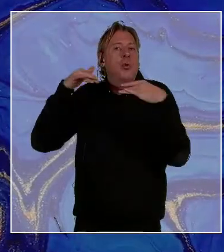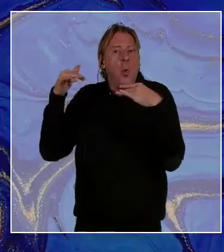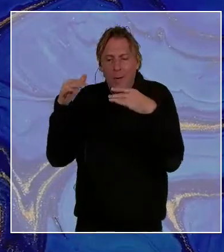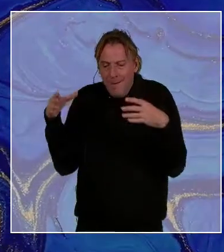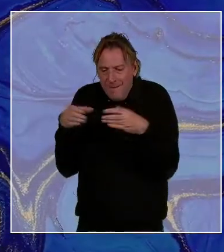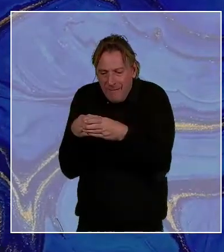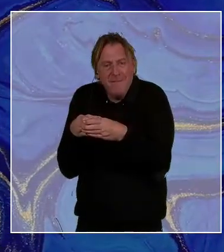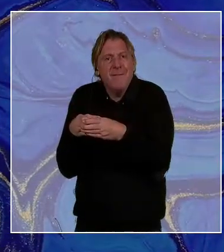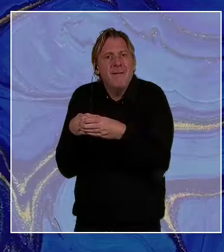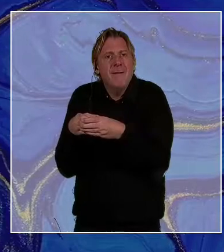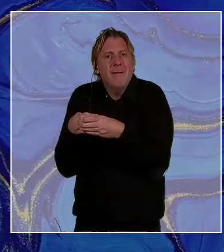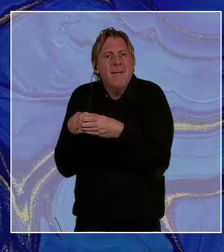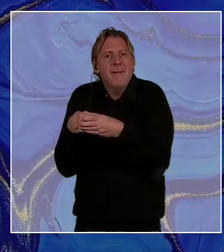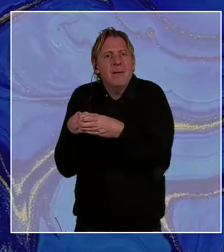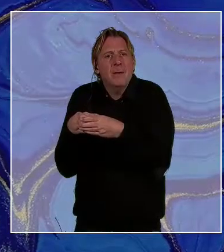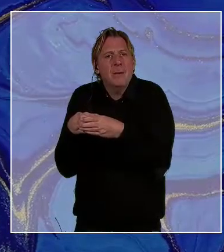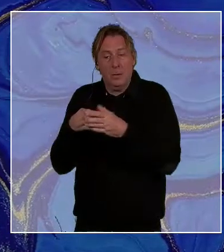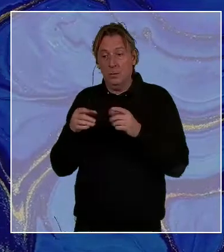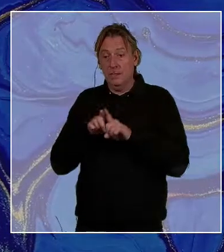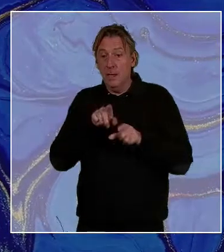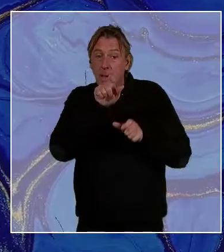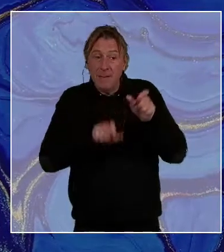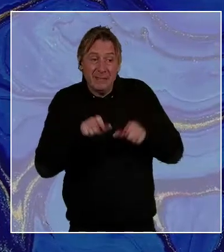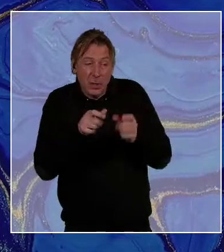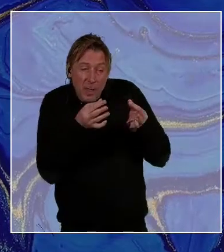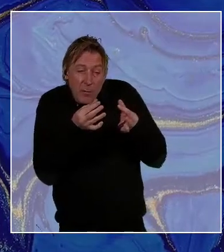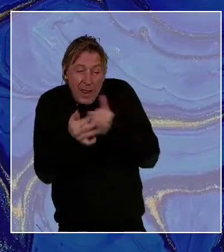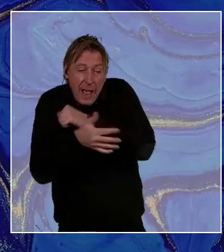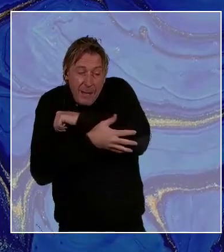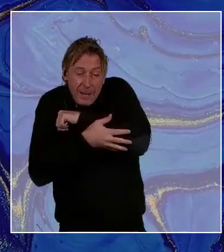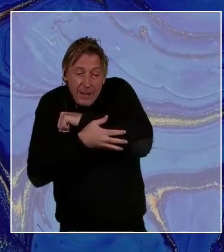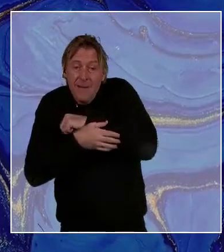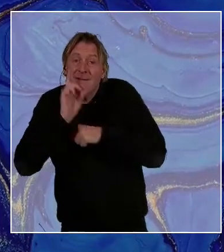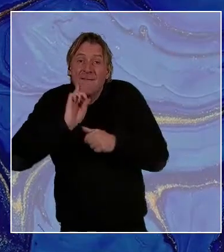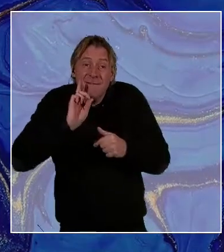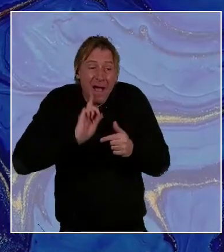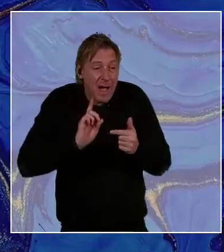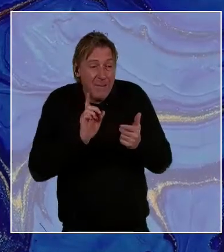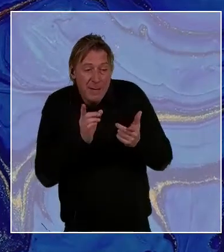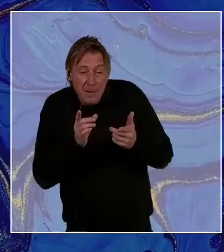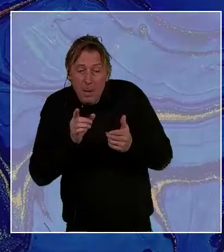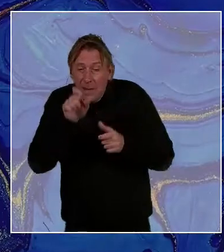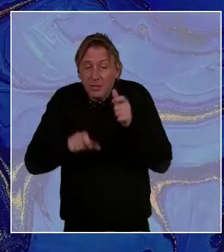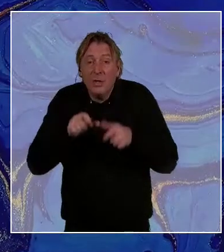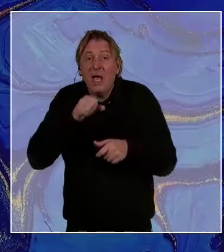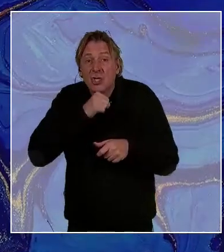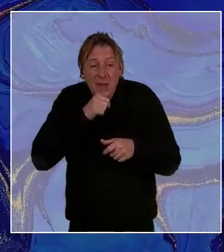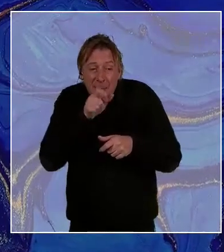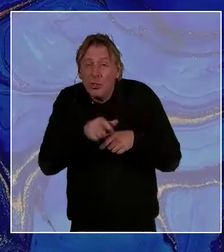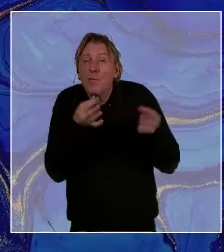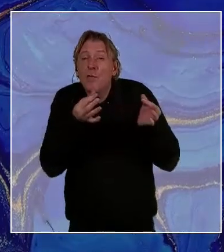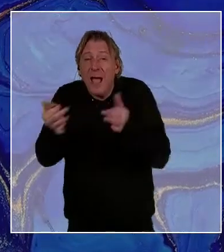il s'agissait également d'identifier les personnes les plus vulnérables, par exemple les femmes, les personnes âgées, et